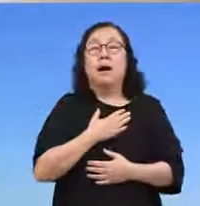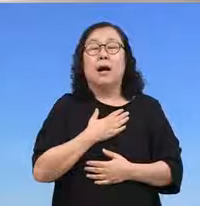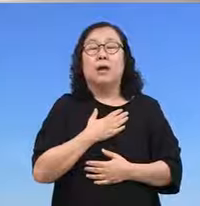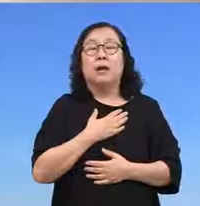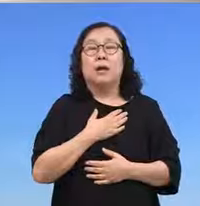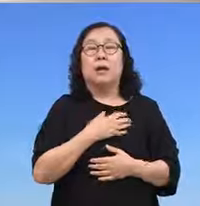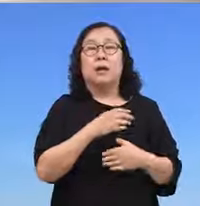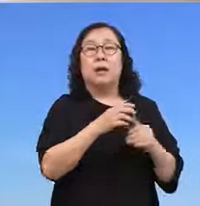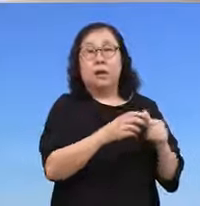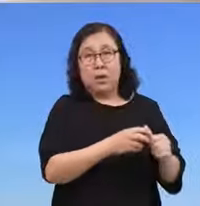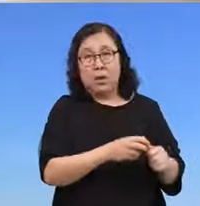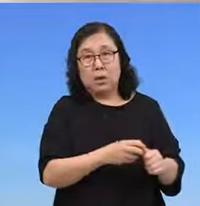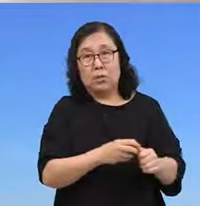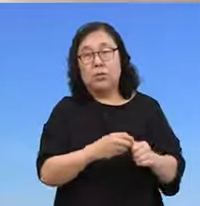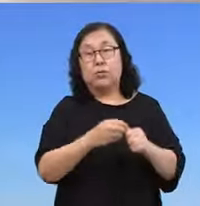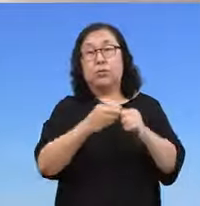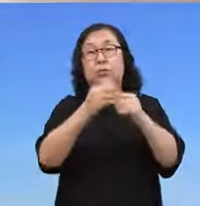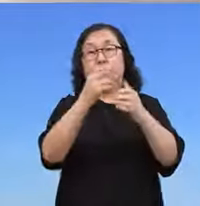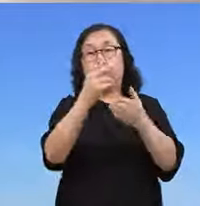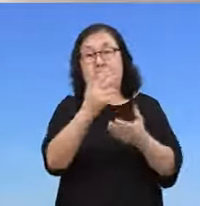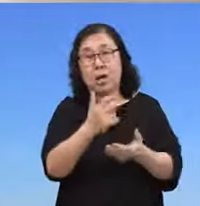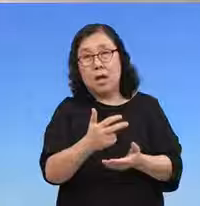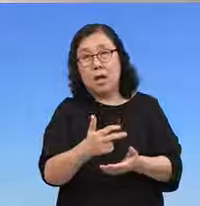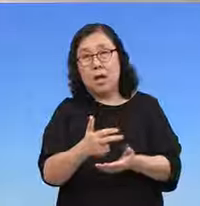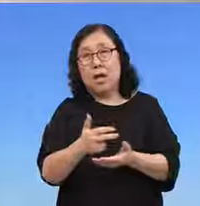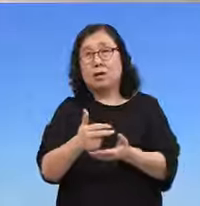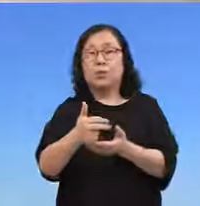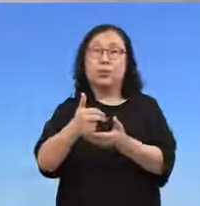나의 구세주.